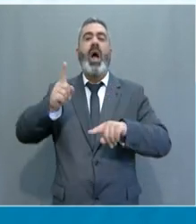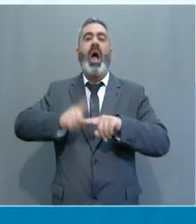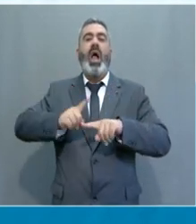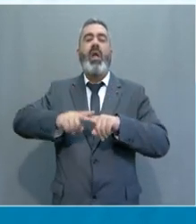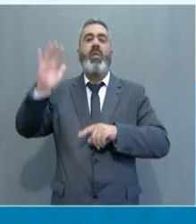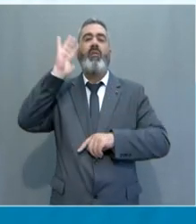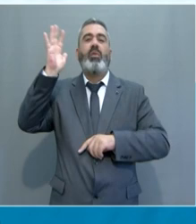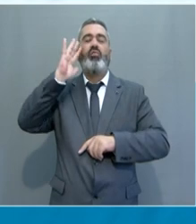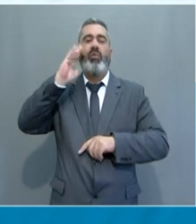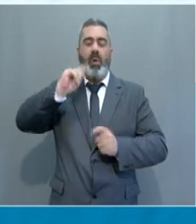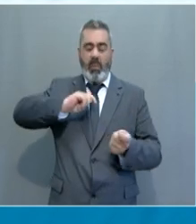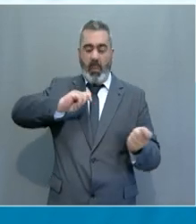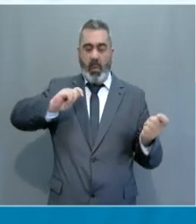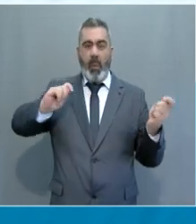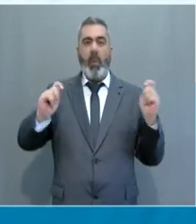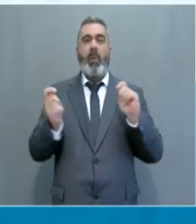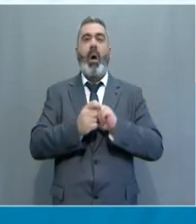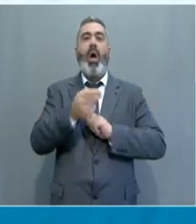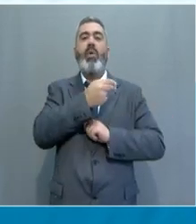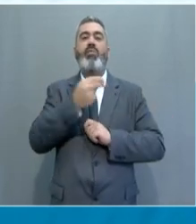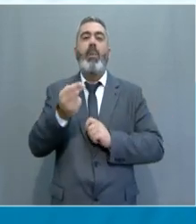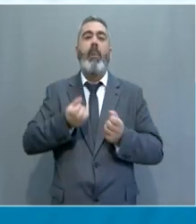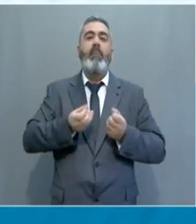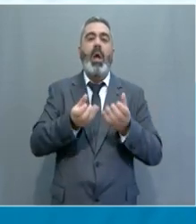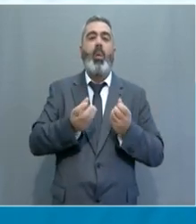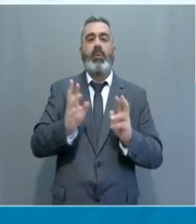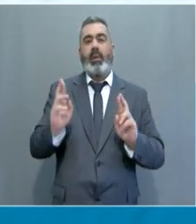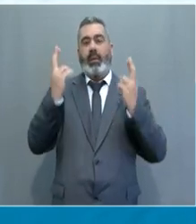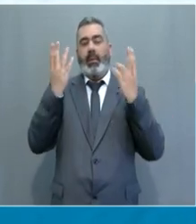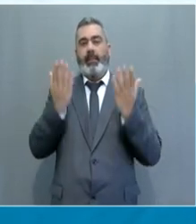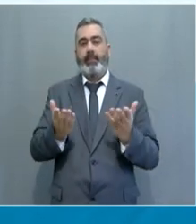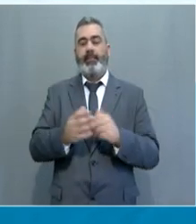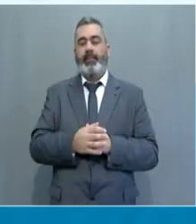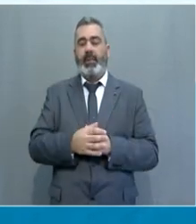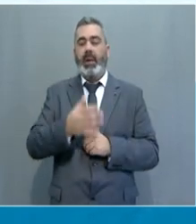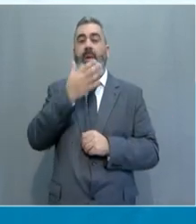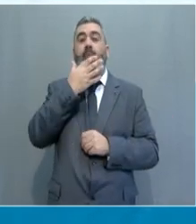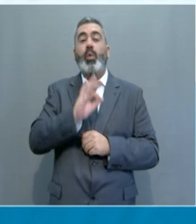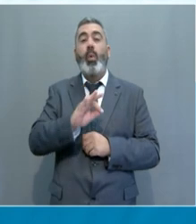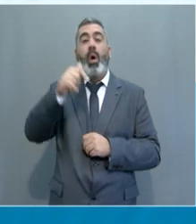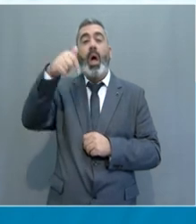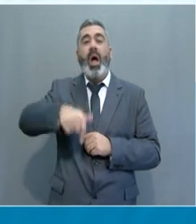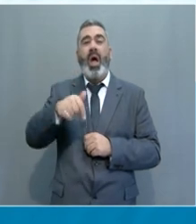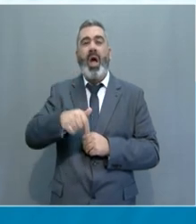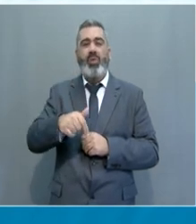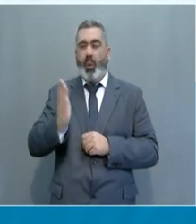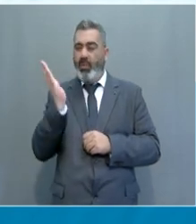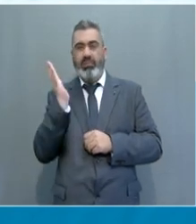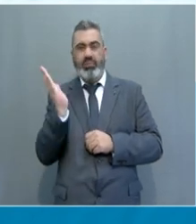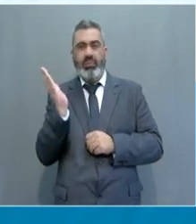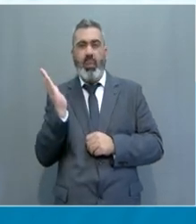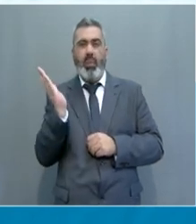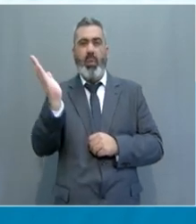παραγωγικό υπόδειγμα της χώρας. Γιατί εδώ, σε αυτό το φωτοβολταϊκό πάρκο